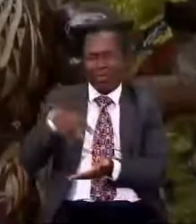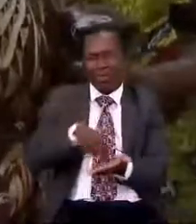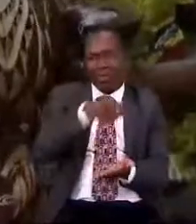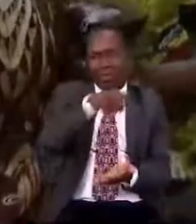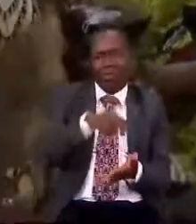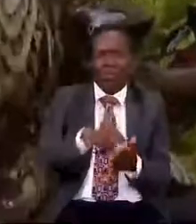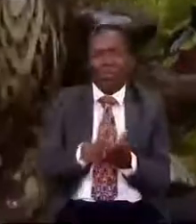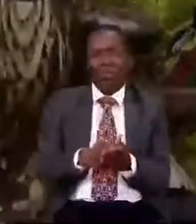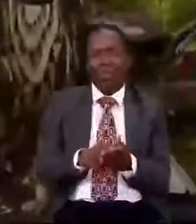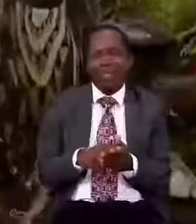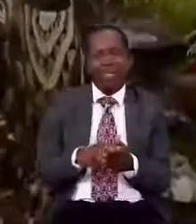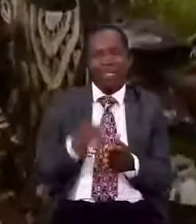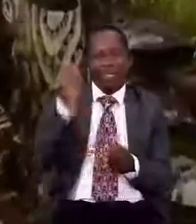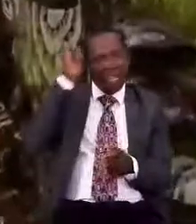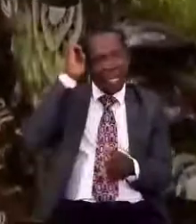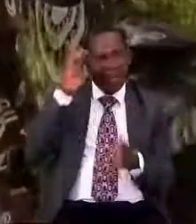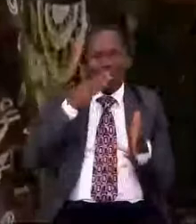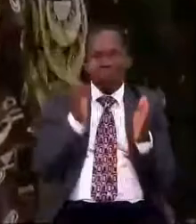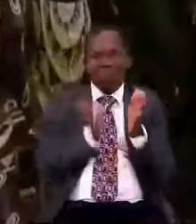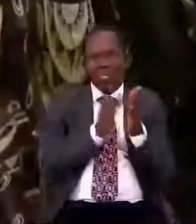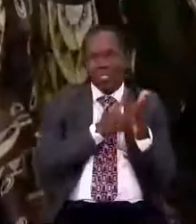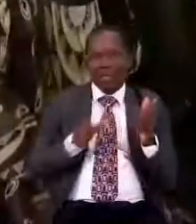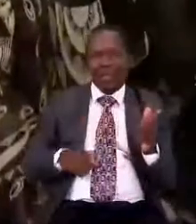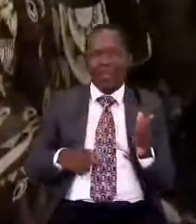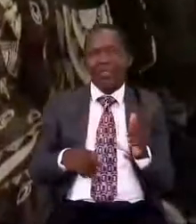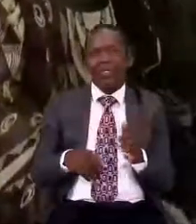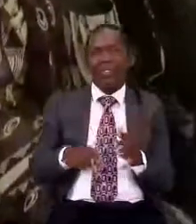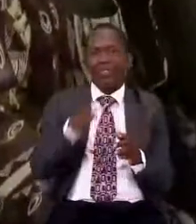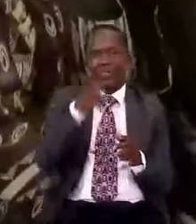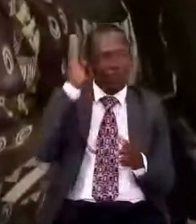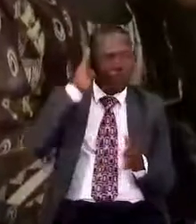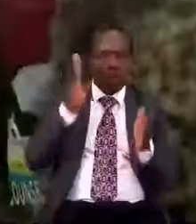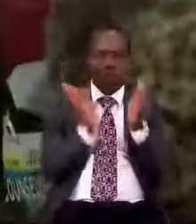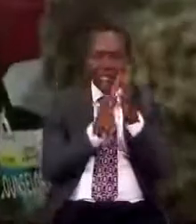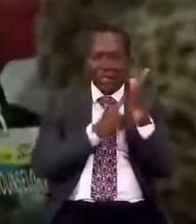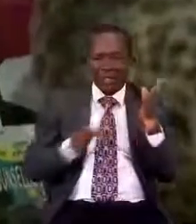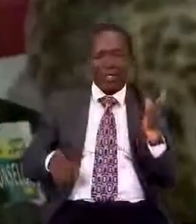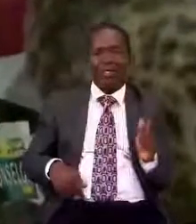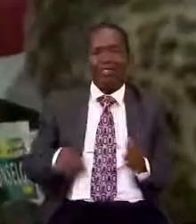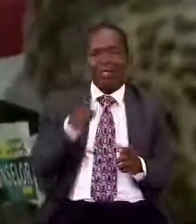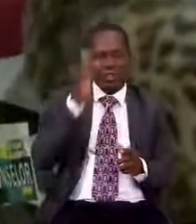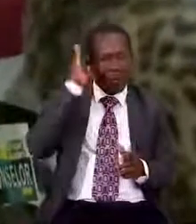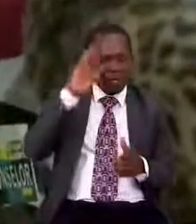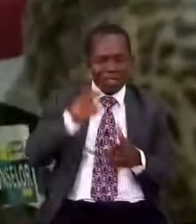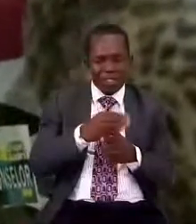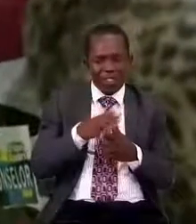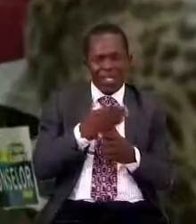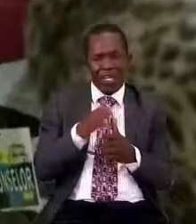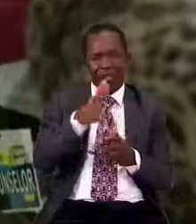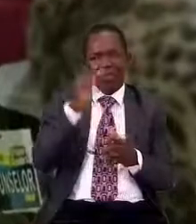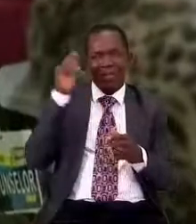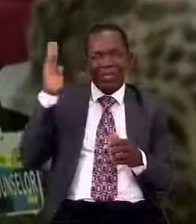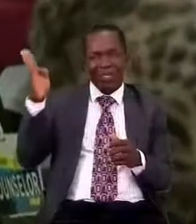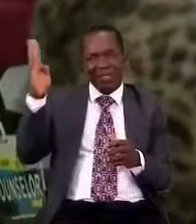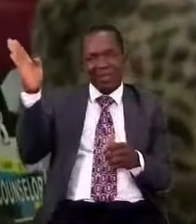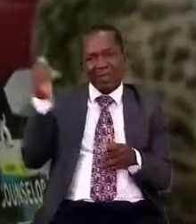Dieu, vous allez louer Dieu. Vous allez donner votre témoignage. Et lorsque les gens donnent leur témoignage, vous